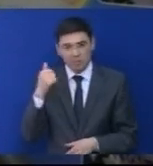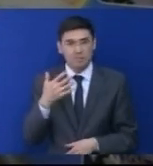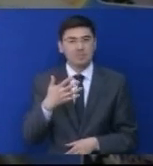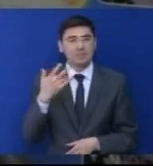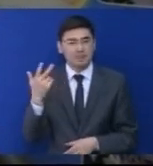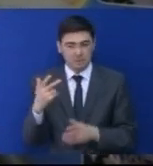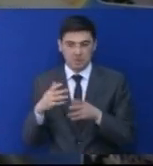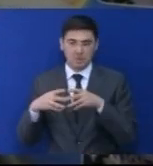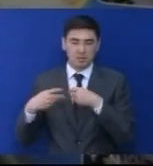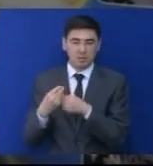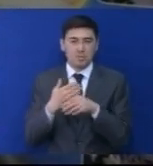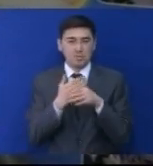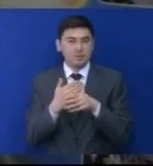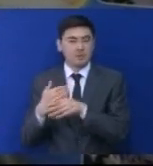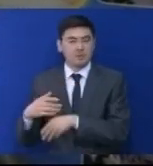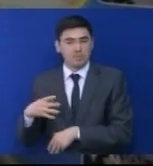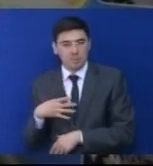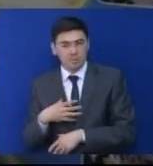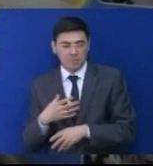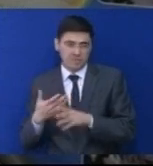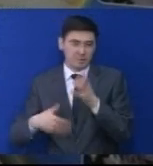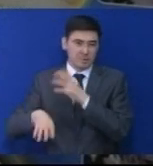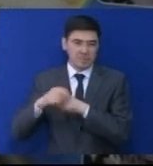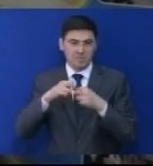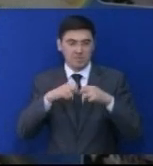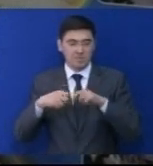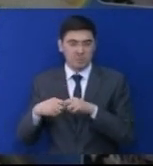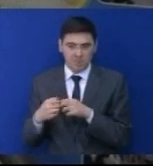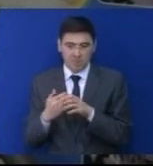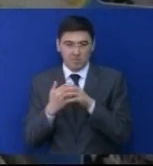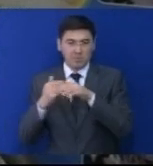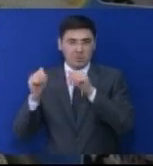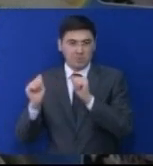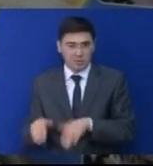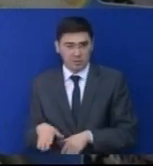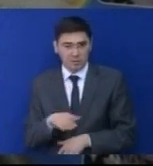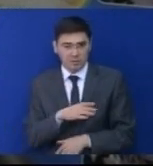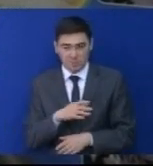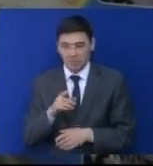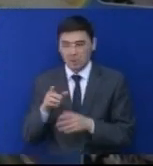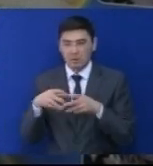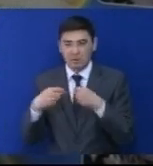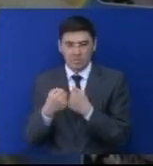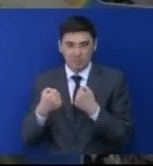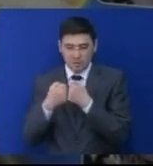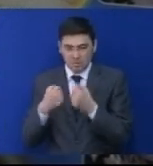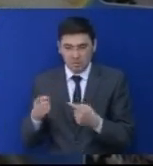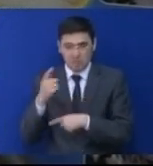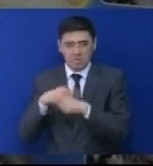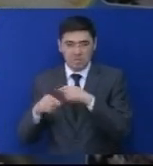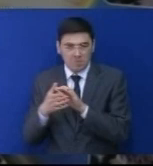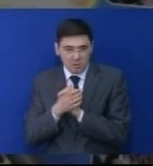отбасы толыққанды оңалтудан өтті. Барлық мәселелері шешілді. Көптеген жанұяны татуластырдық. Тұрмыстық зорлық-зомбылыққа